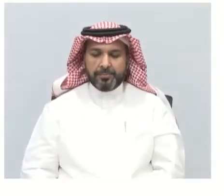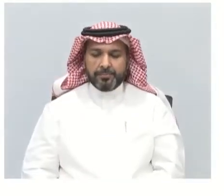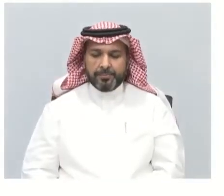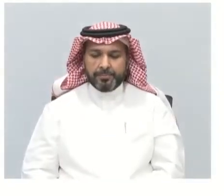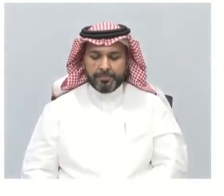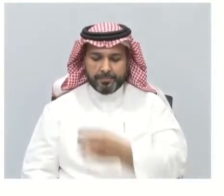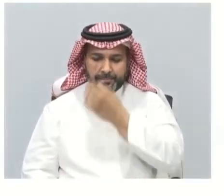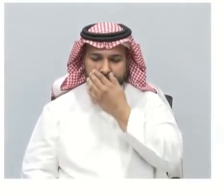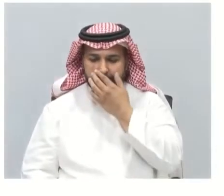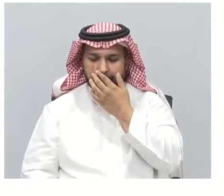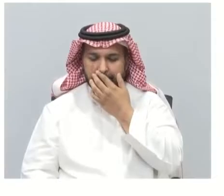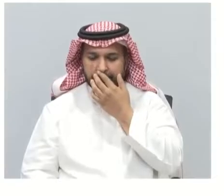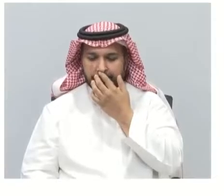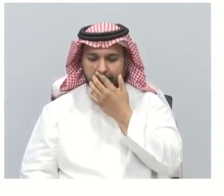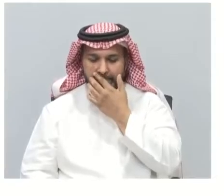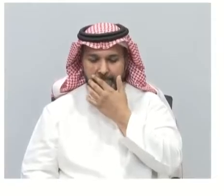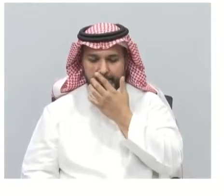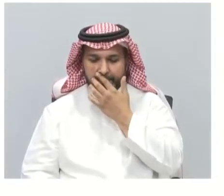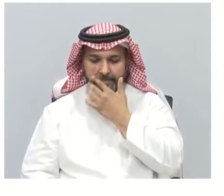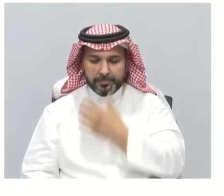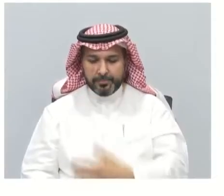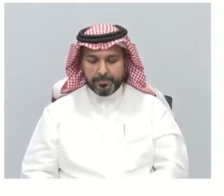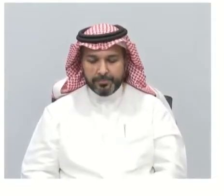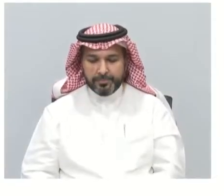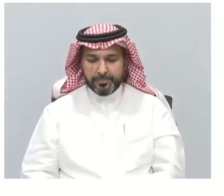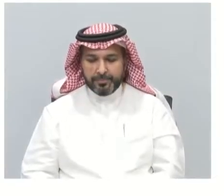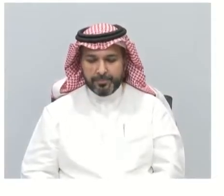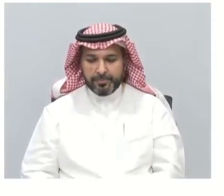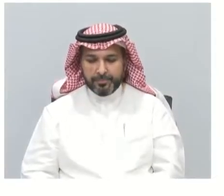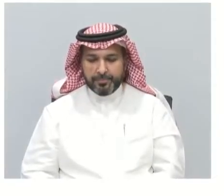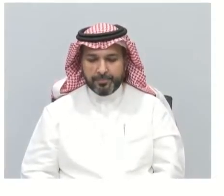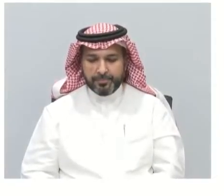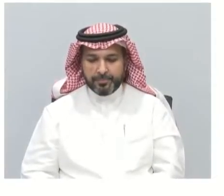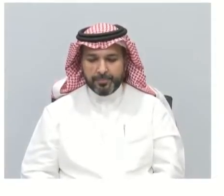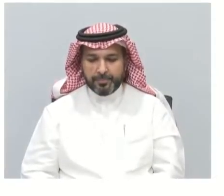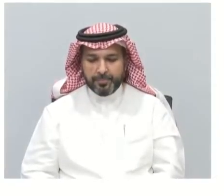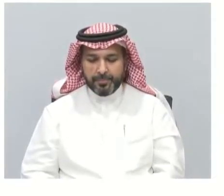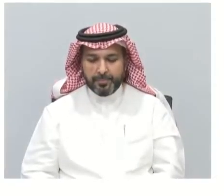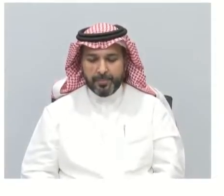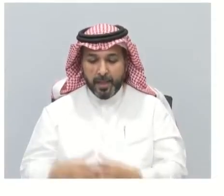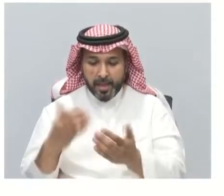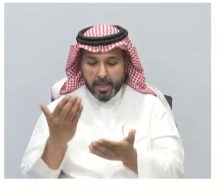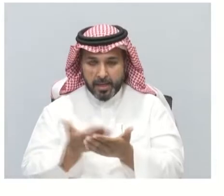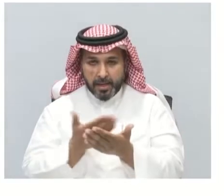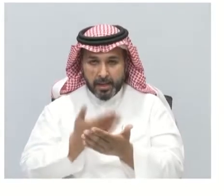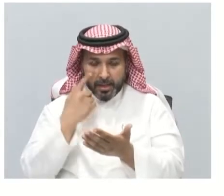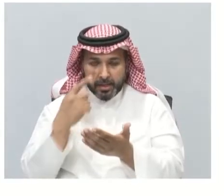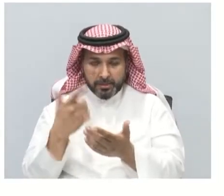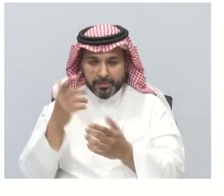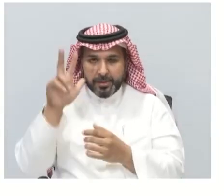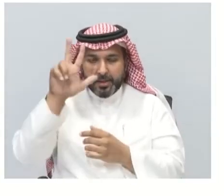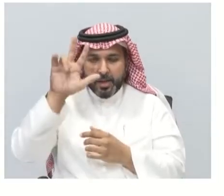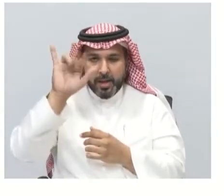ذلك الخطوه الثانيه نكتب معادله المستقيم دبليو العمودي على المستقيم ال والمار بالنقطه ماذا